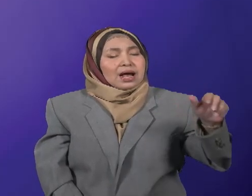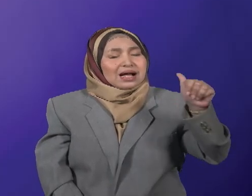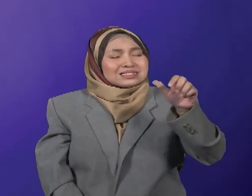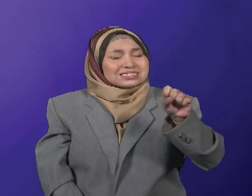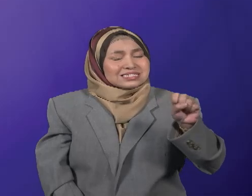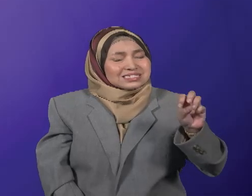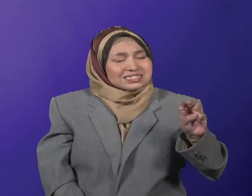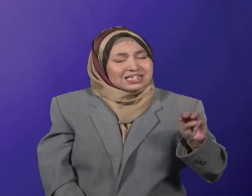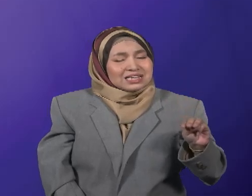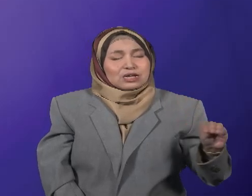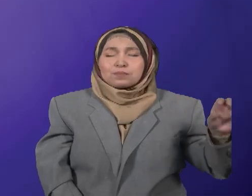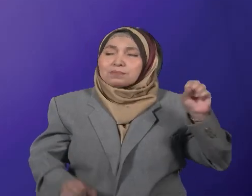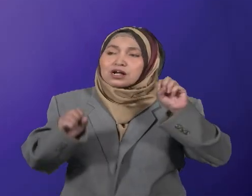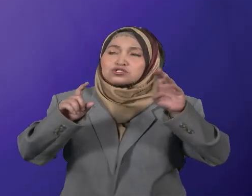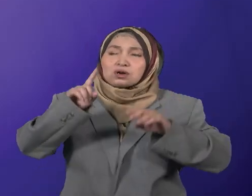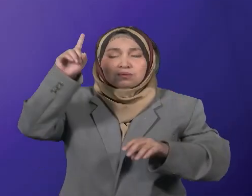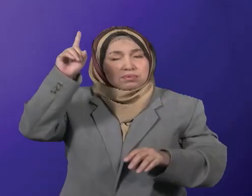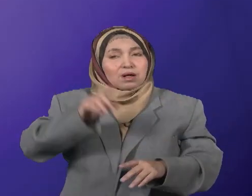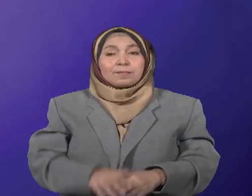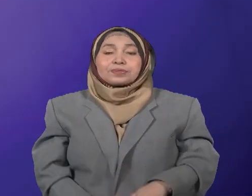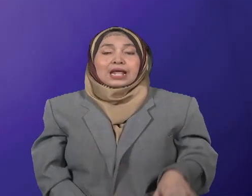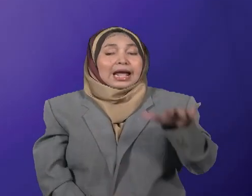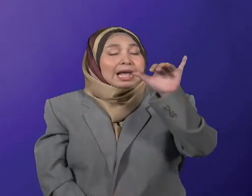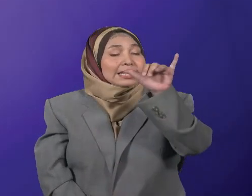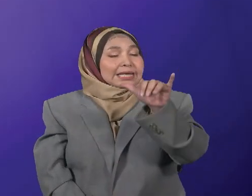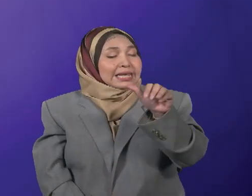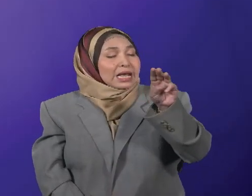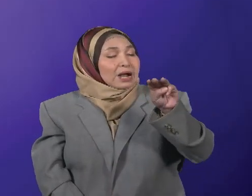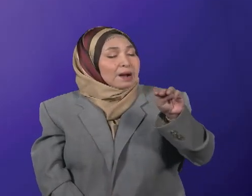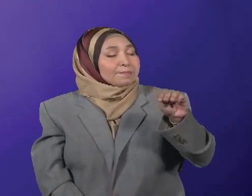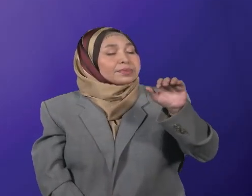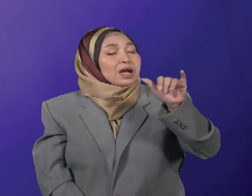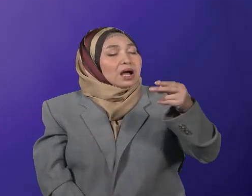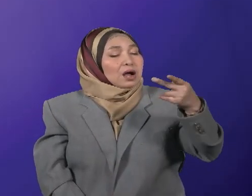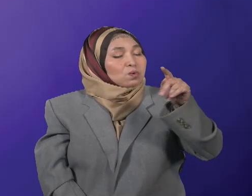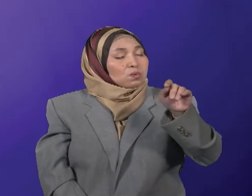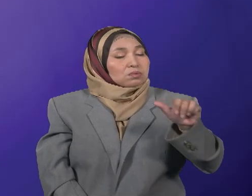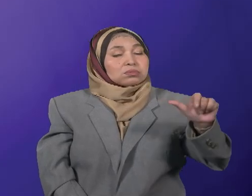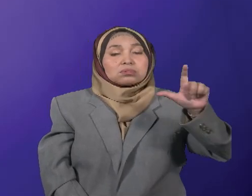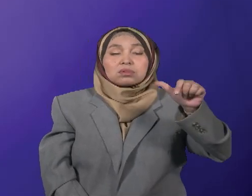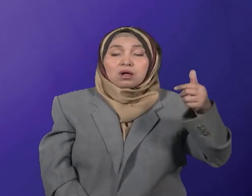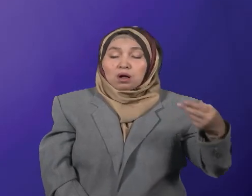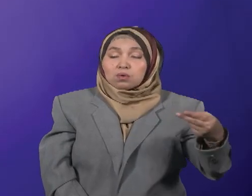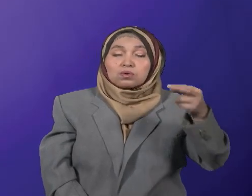kafarin asim. Masya Allah. يَمْحَقُ اللَّهُ